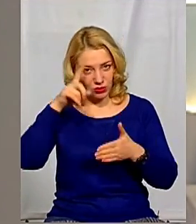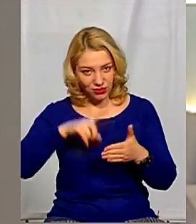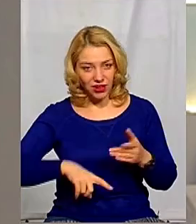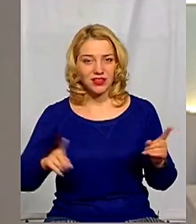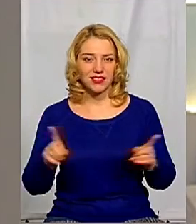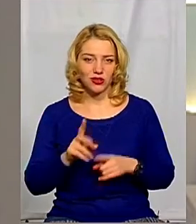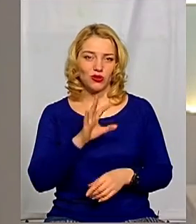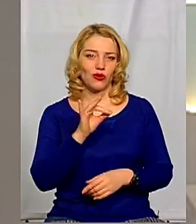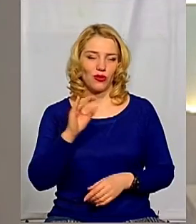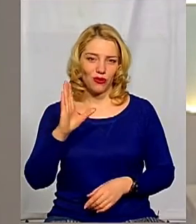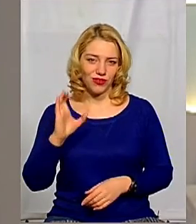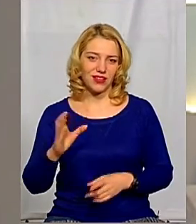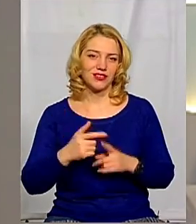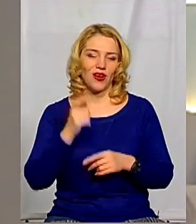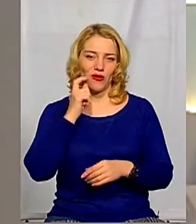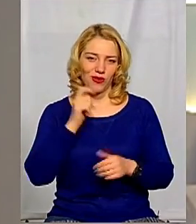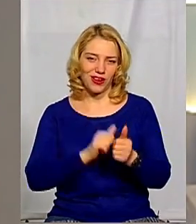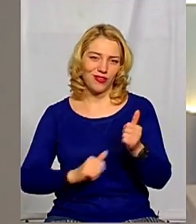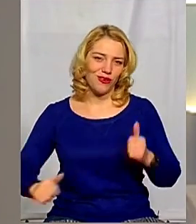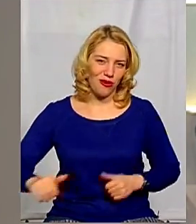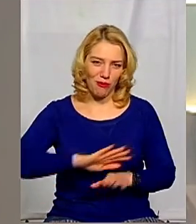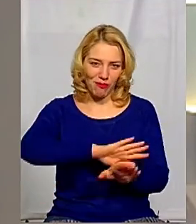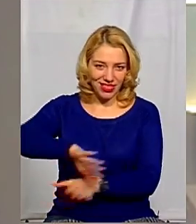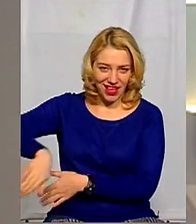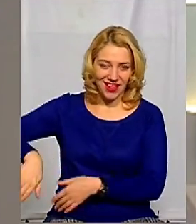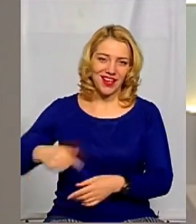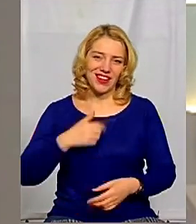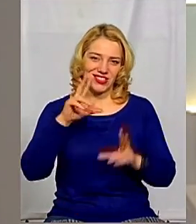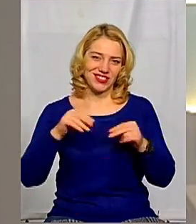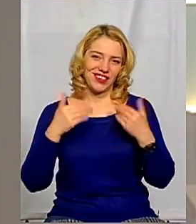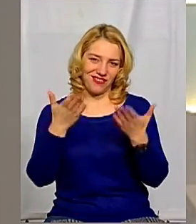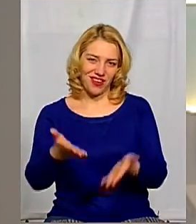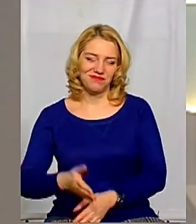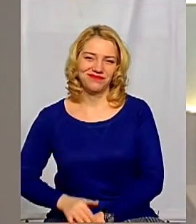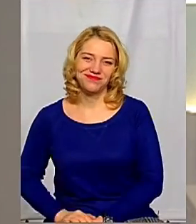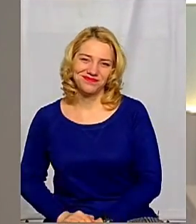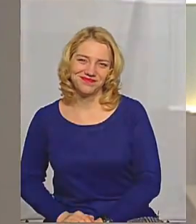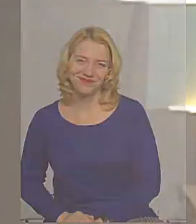сподіватися, що коронавірус Україну обмине. Гарного вечора, вдалих вихідних і нехай щастить.